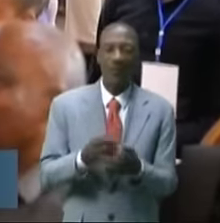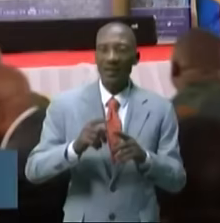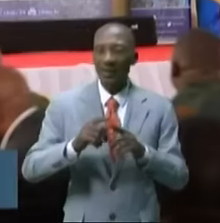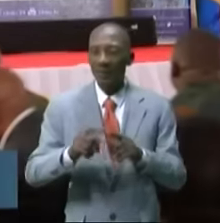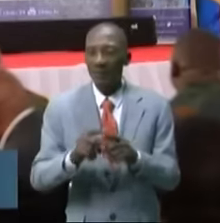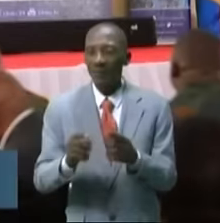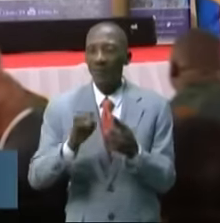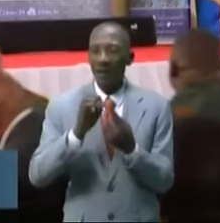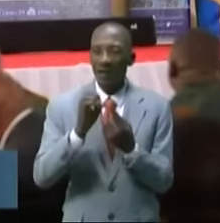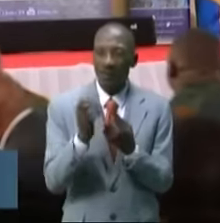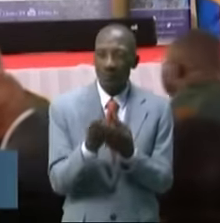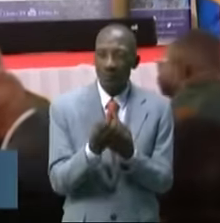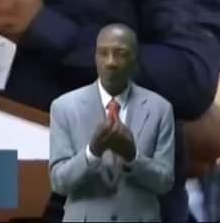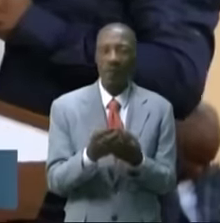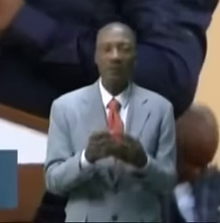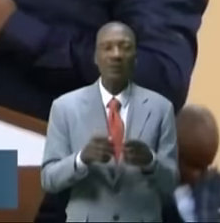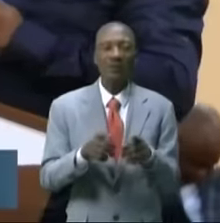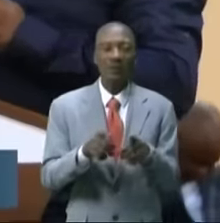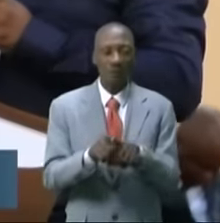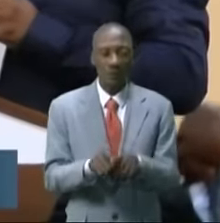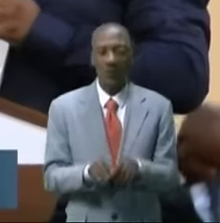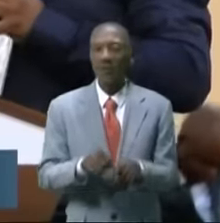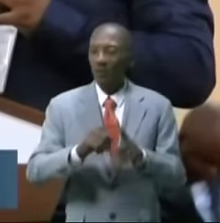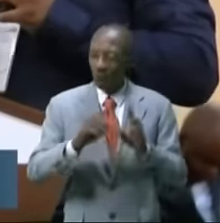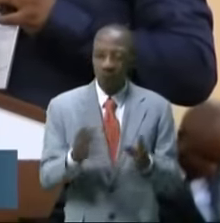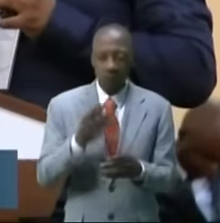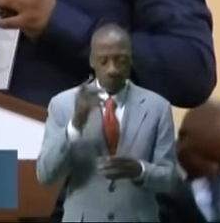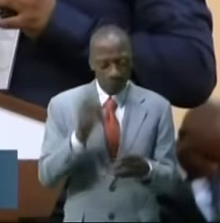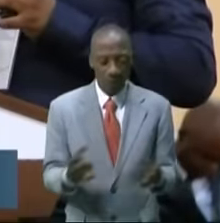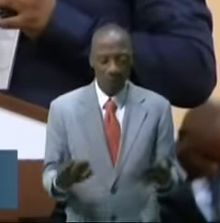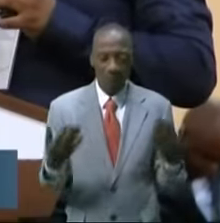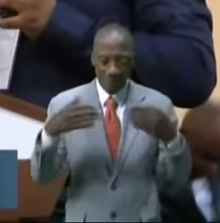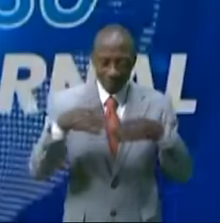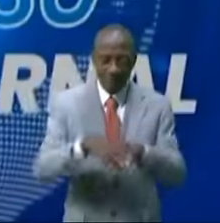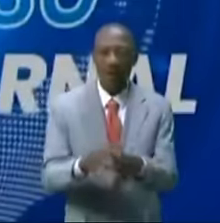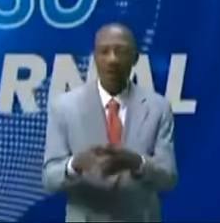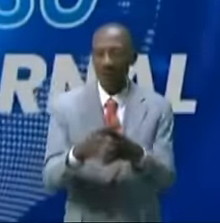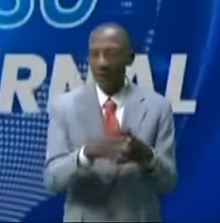environnementale, le développement et la participation citoyenne.